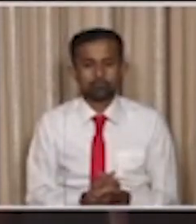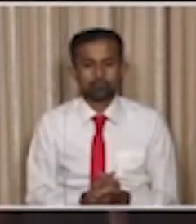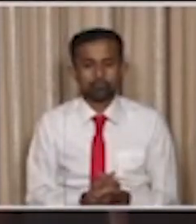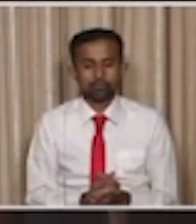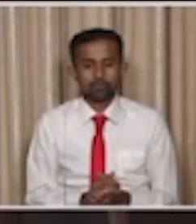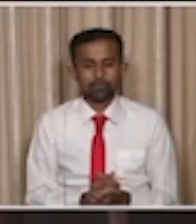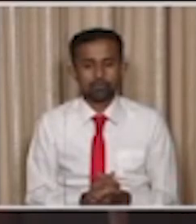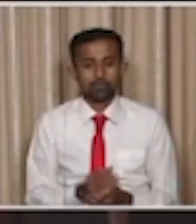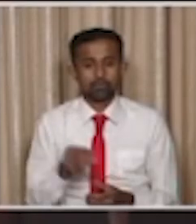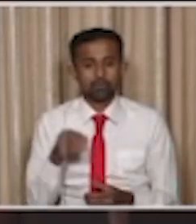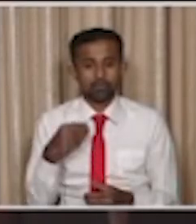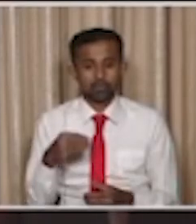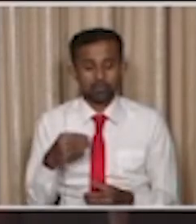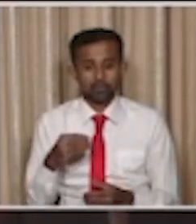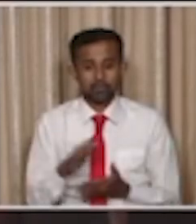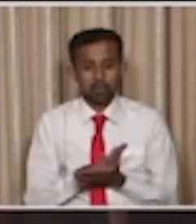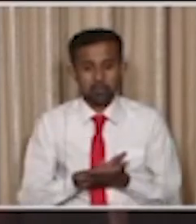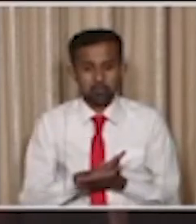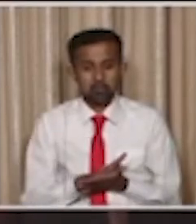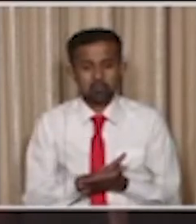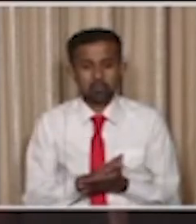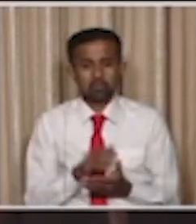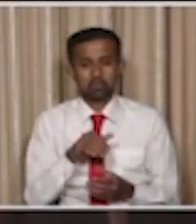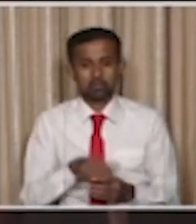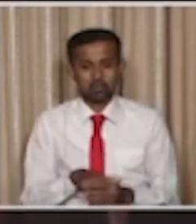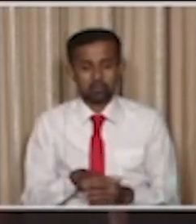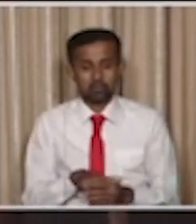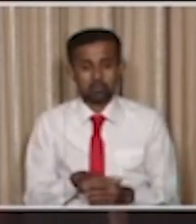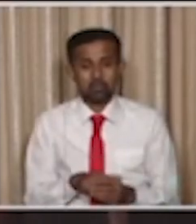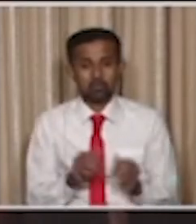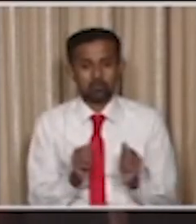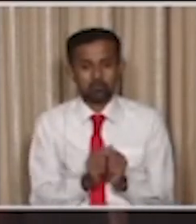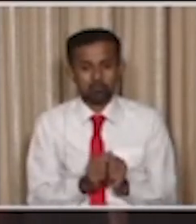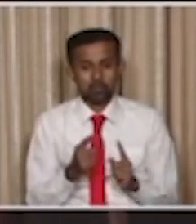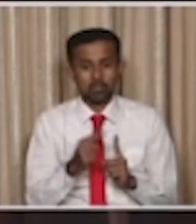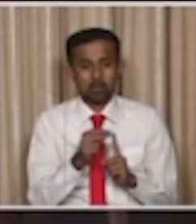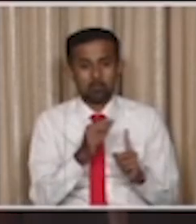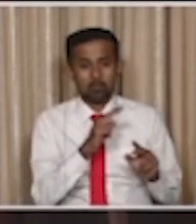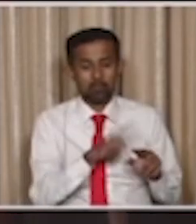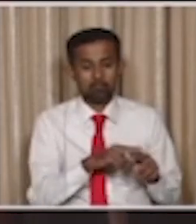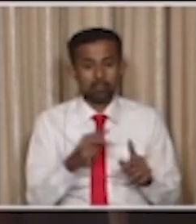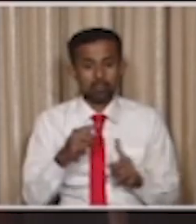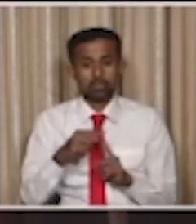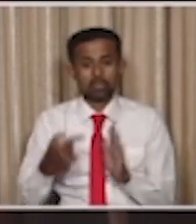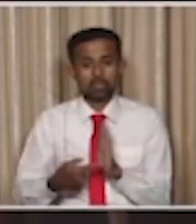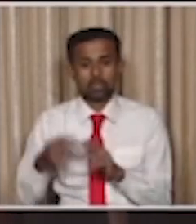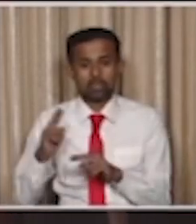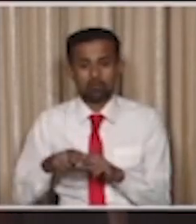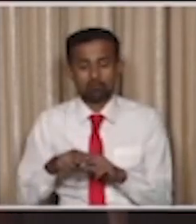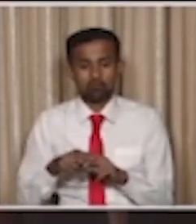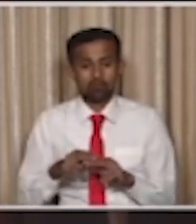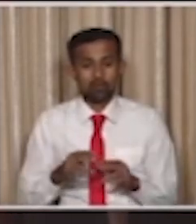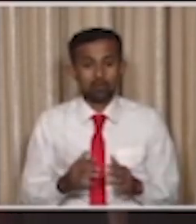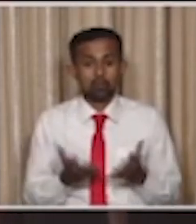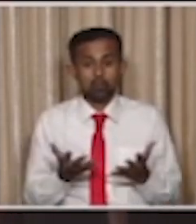මේ ණය ප්‍රතිව්‍යුහගත කිරීම තුලින් උත් වැඩ කරන EPF එකට ETF එකට තමයි